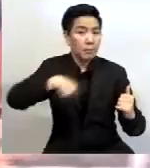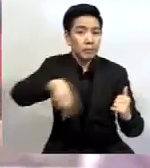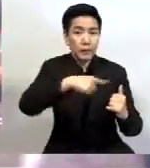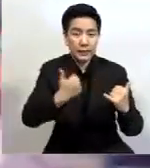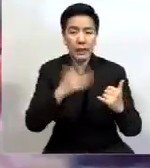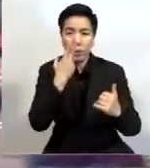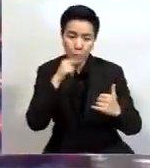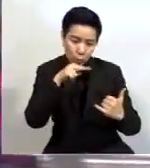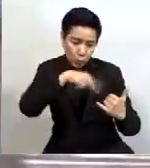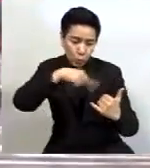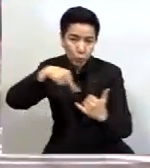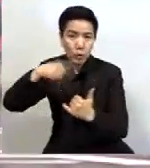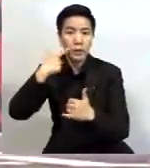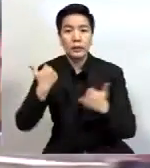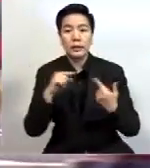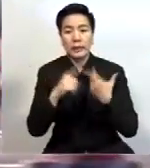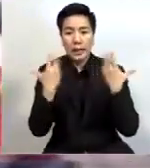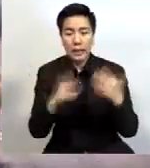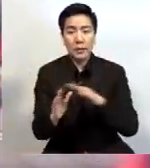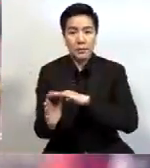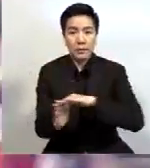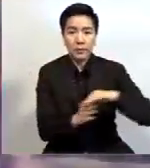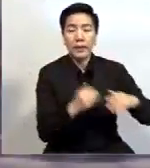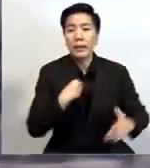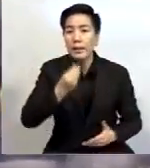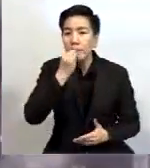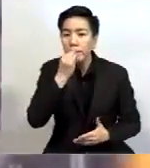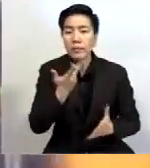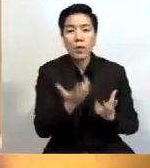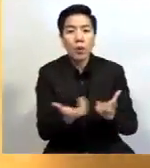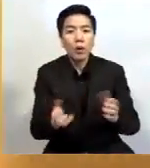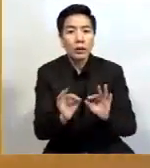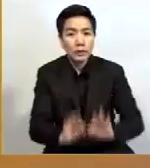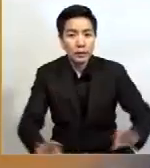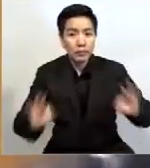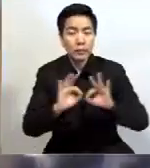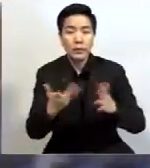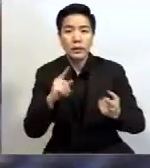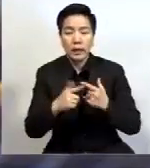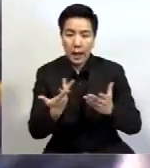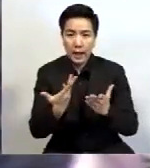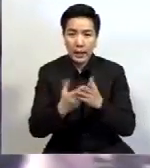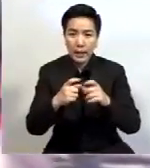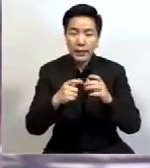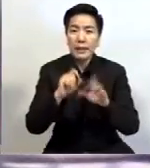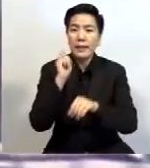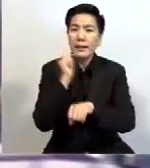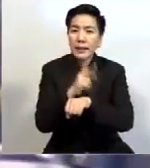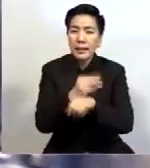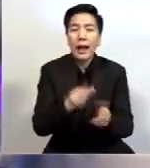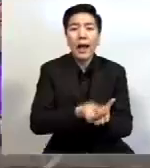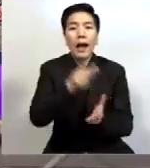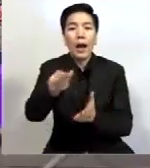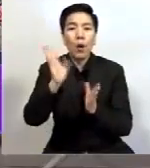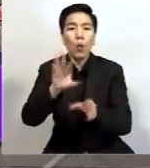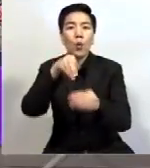ทั้งหมดอย่างใกล้ชิดนอกจากนี้ก็มีการส่งอาหารและสิ่งของจำเป็นนะคะไม่ว่าจะเป็นบัตรเติมเงินอินเทอร์เน็ตให้กับ